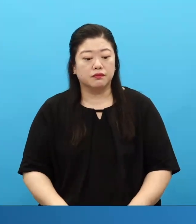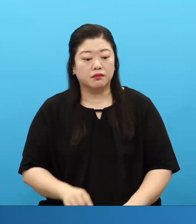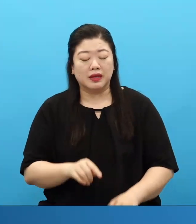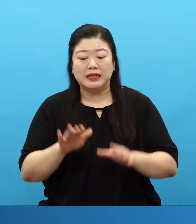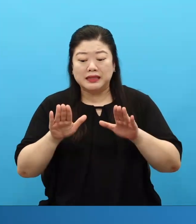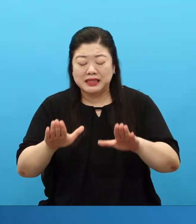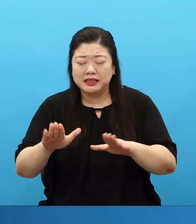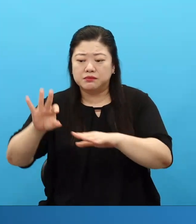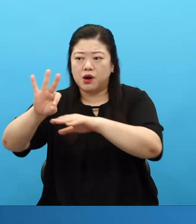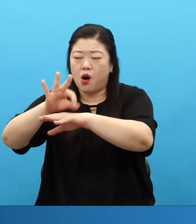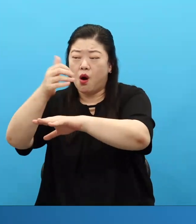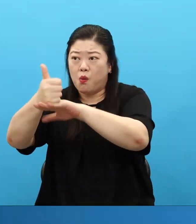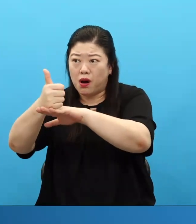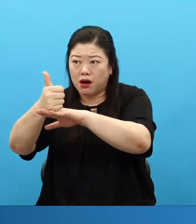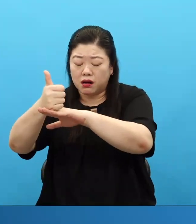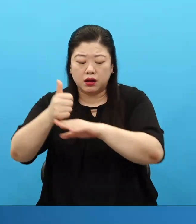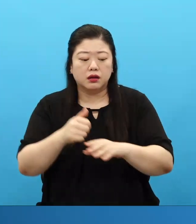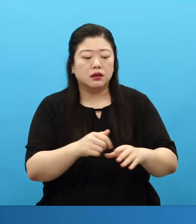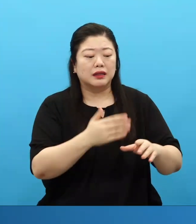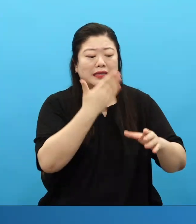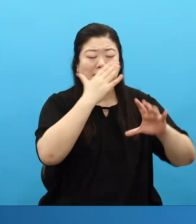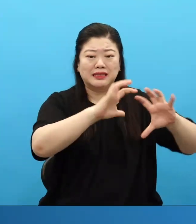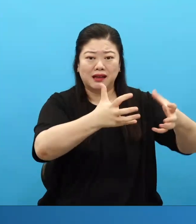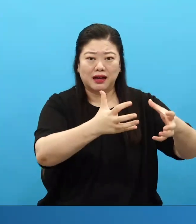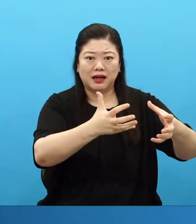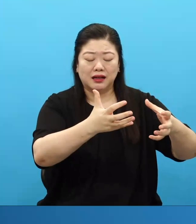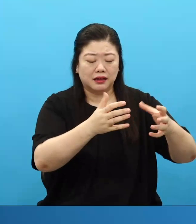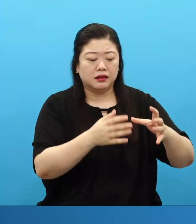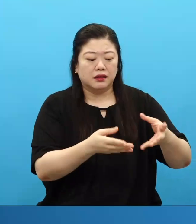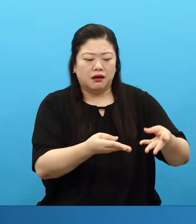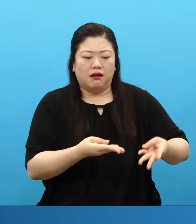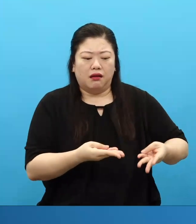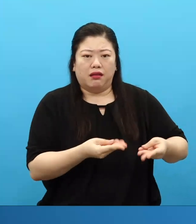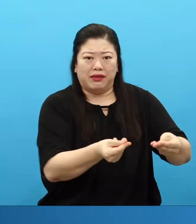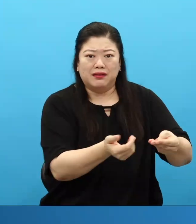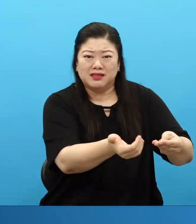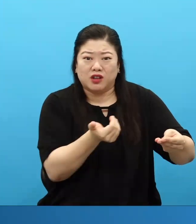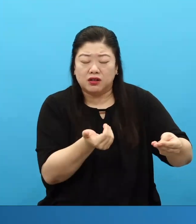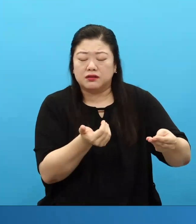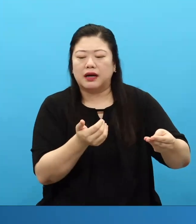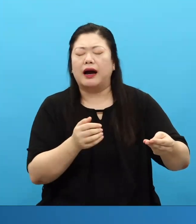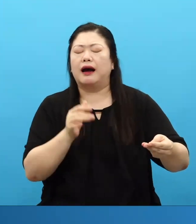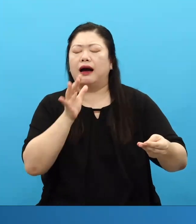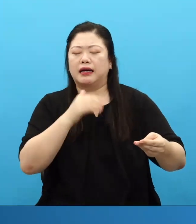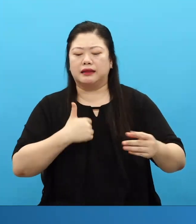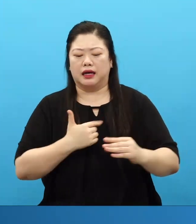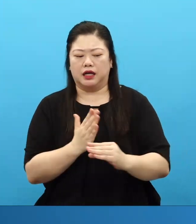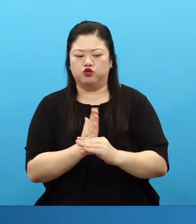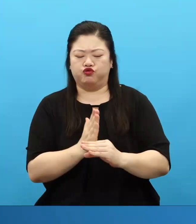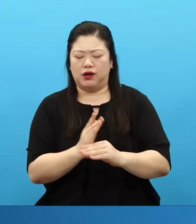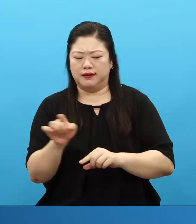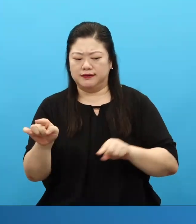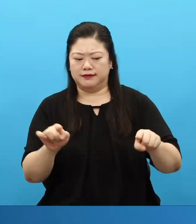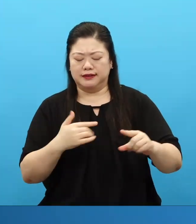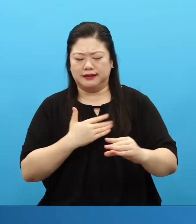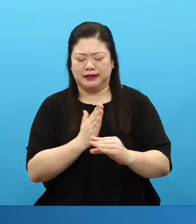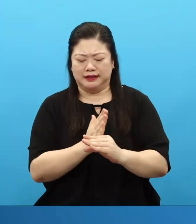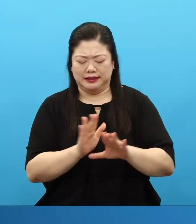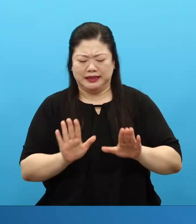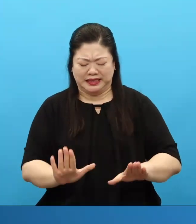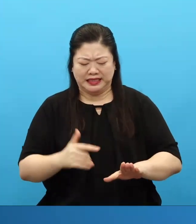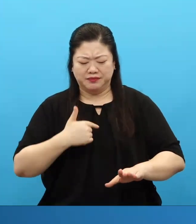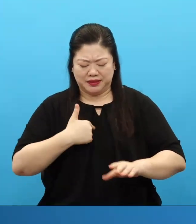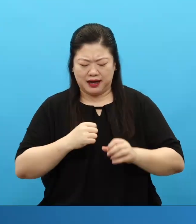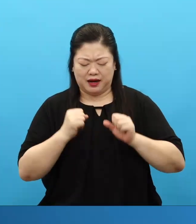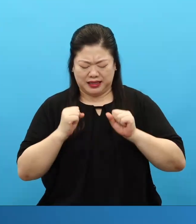perish, I perish. 사도행 1장 14절에 가장 위험한 극한 시기에 전혀 기도에 힘쓰다. Actually,